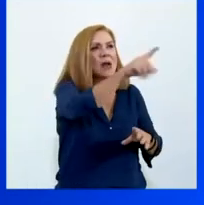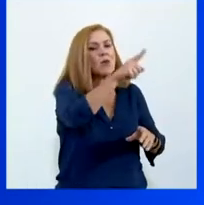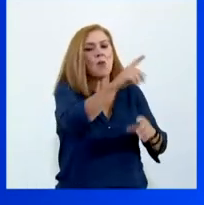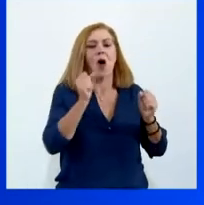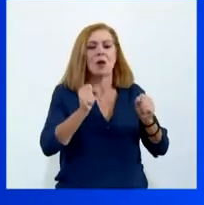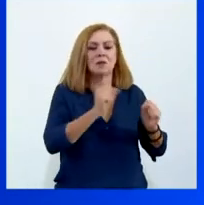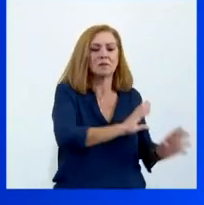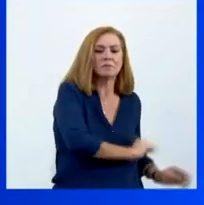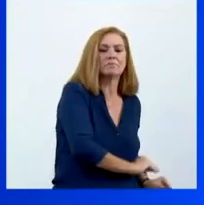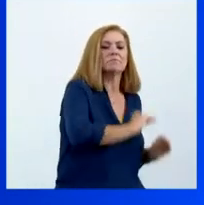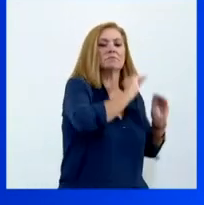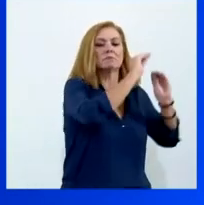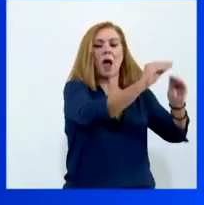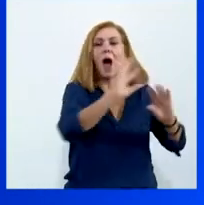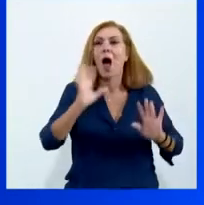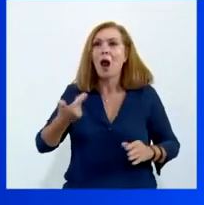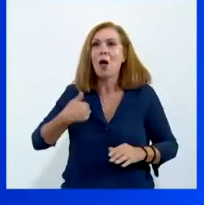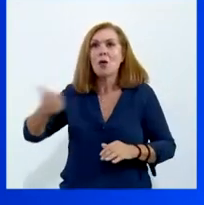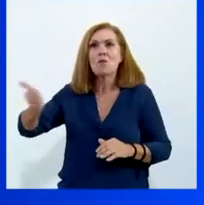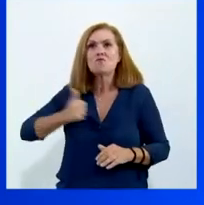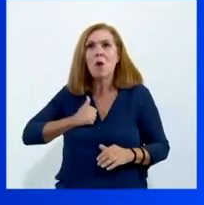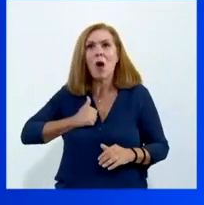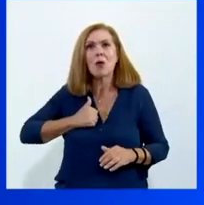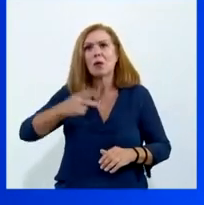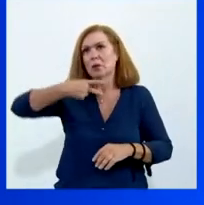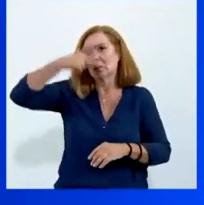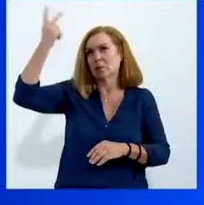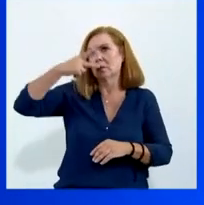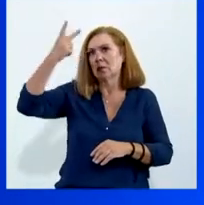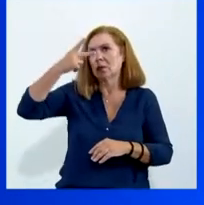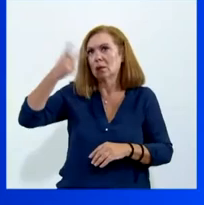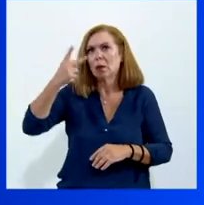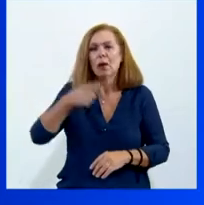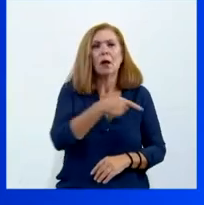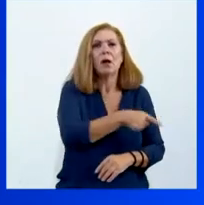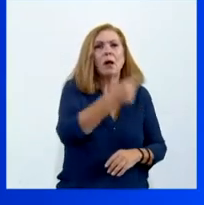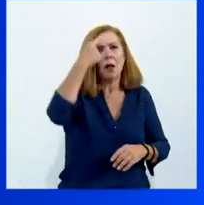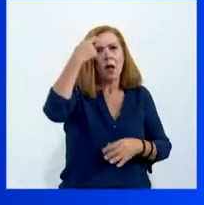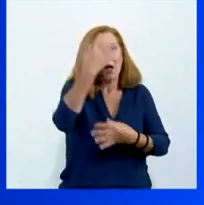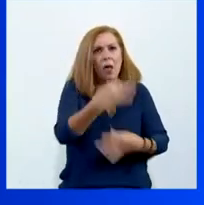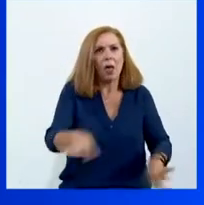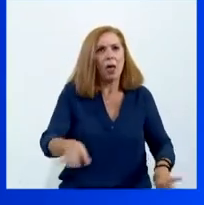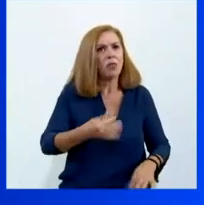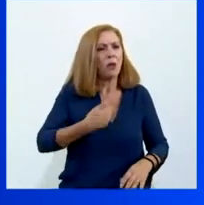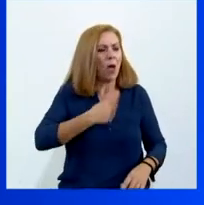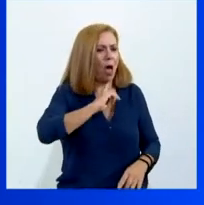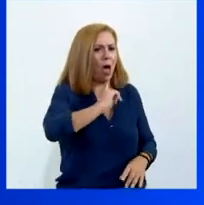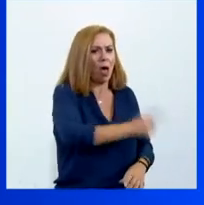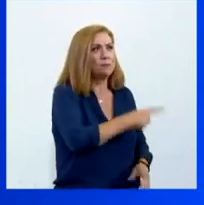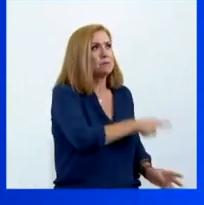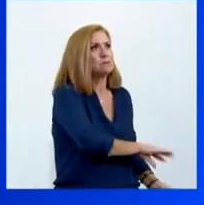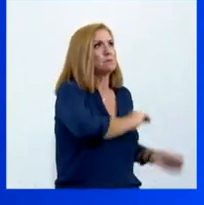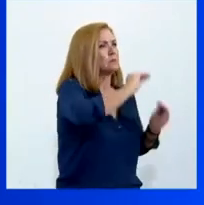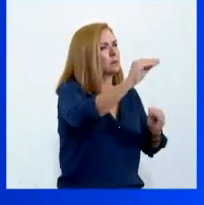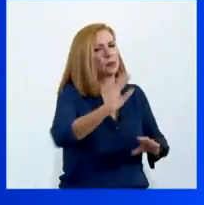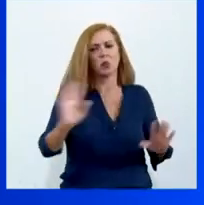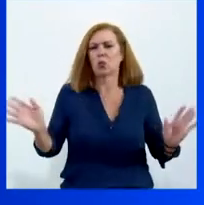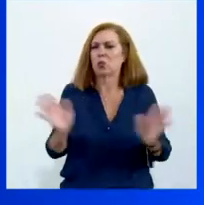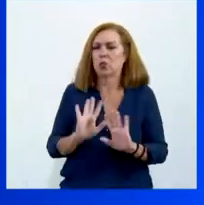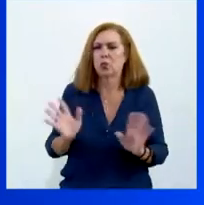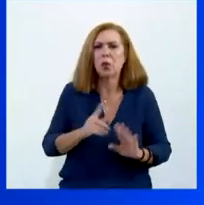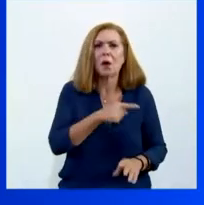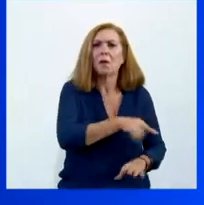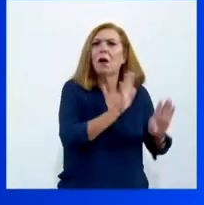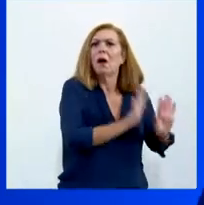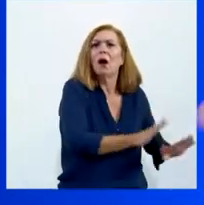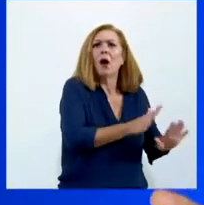πρόκειται σε καμία περίπτωση το κεντρικό κράτος να κάνει κάτι χωρίς τη σύμφωνη γνώμη των πολιτών. Είναι άνθρωποι που ζουν εκεί δεκαετίες και προφανώς δεν είναι απλή υπόθεση